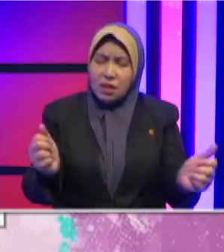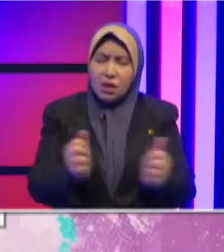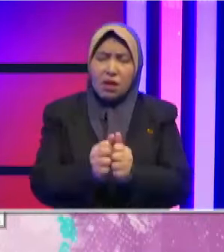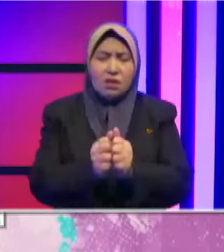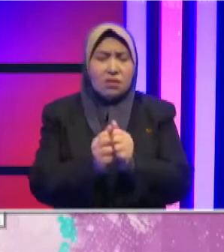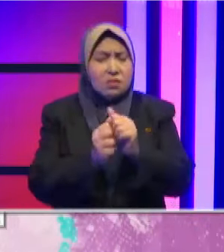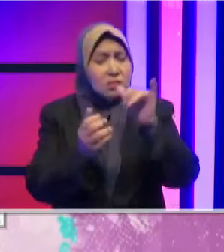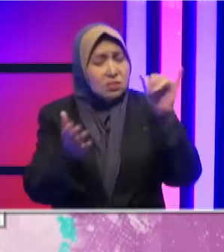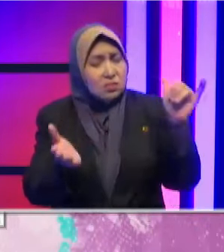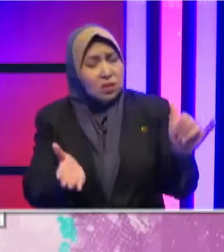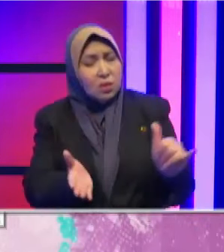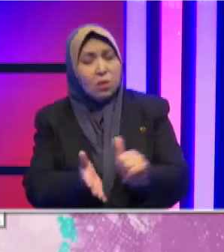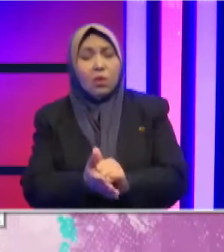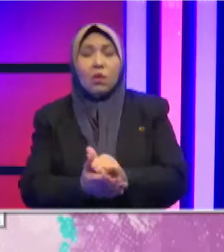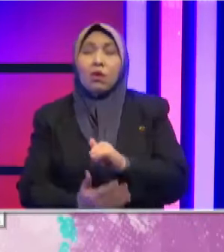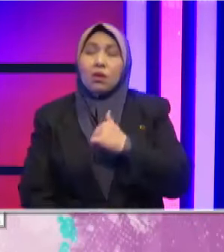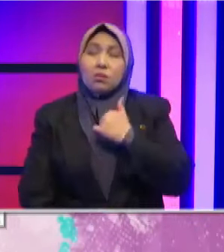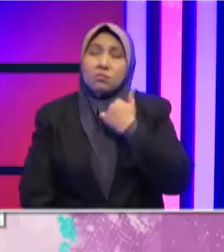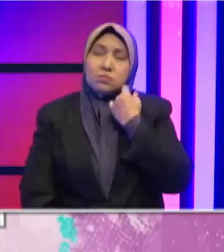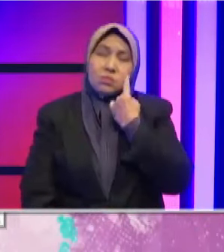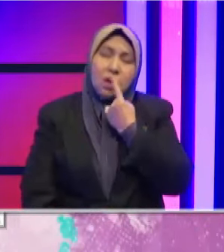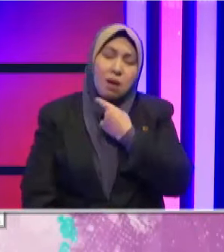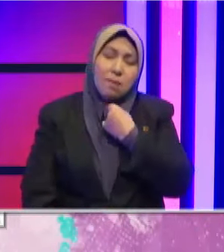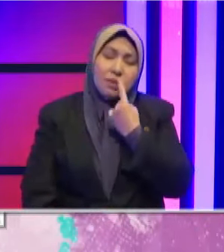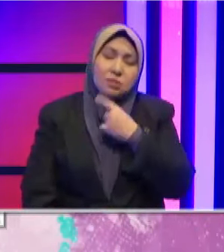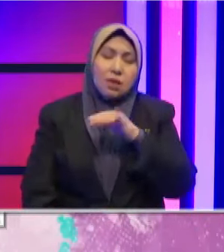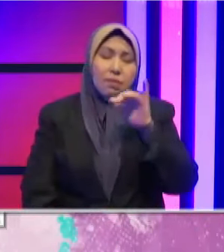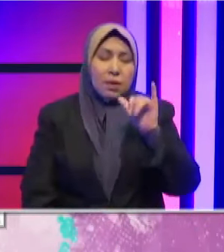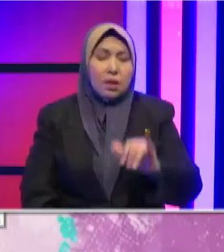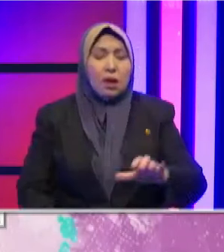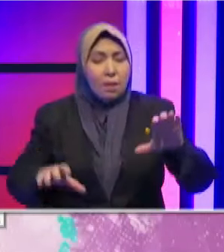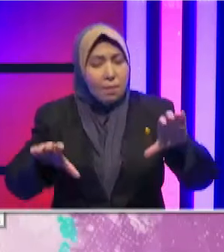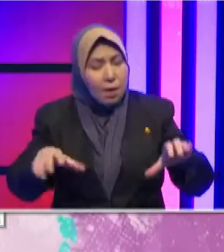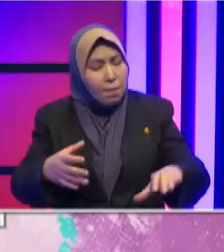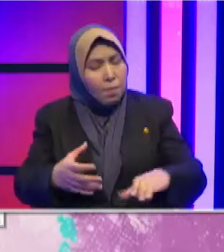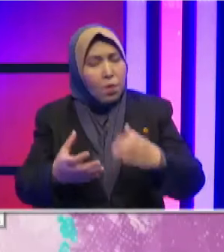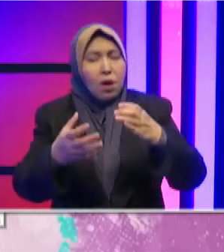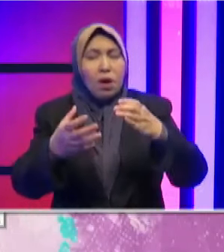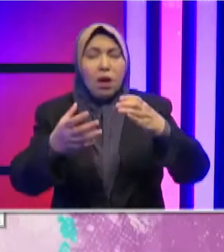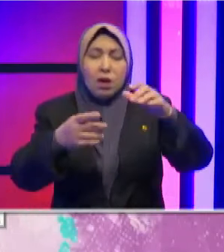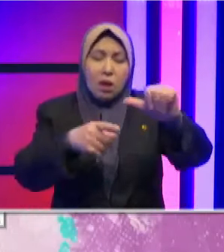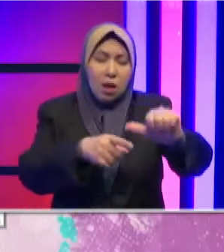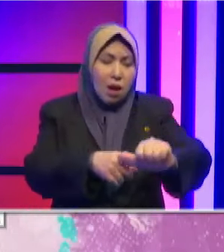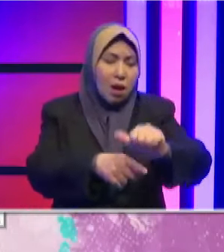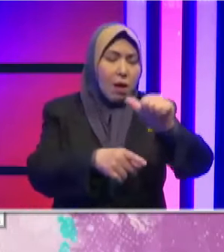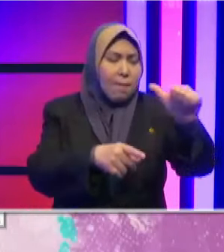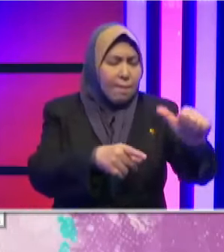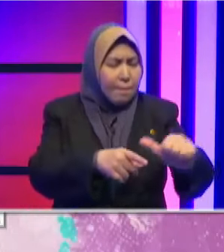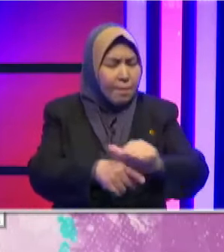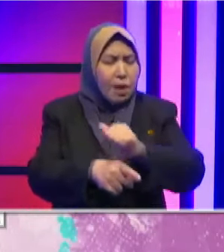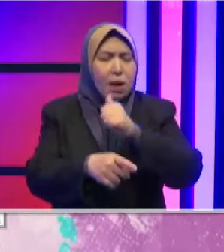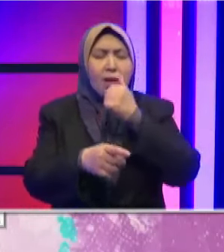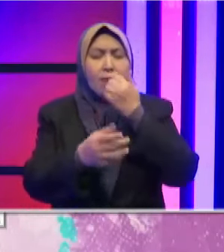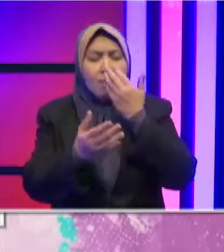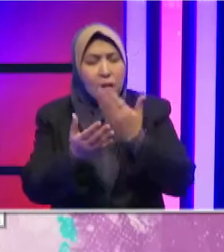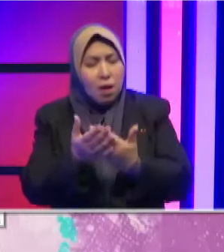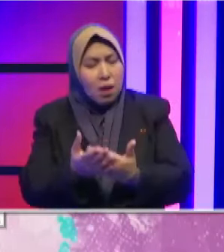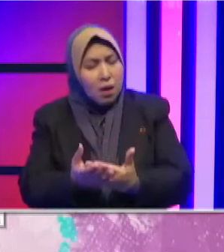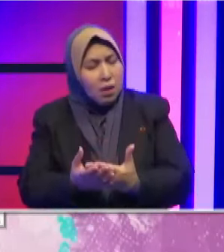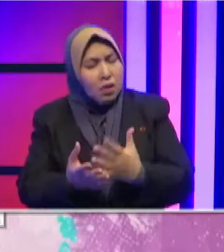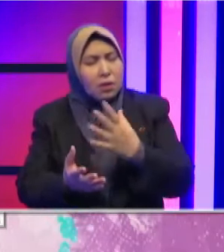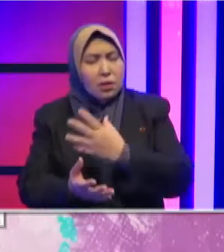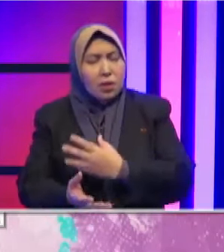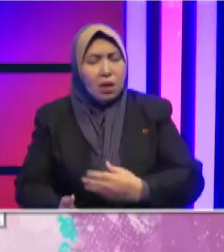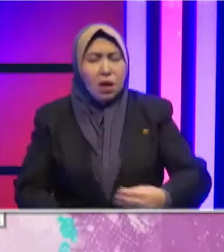pemain Iam by Nose Wow your heart